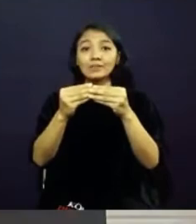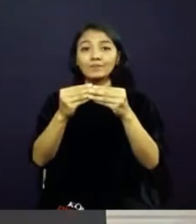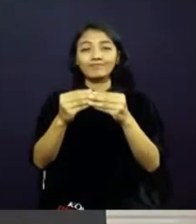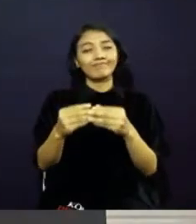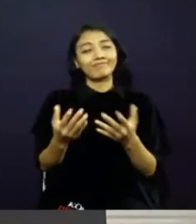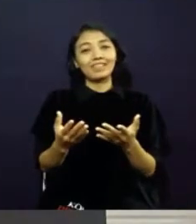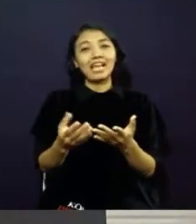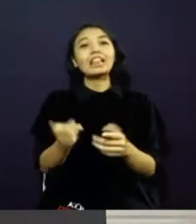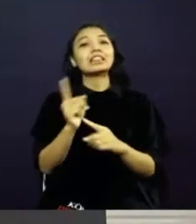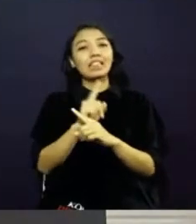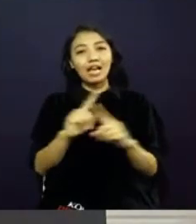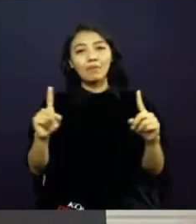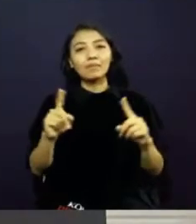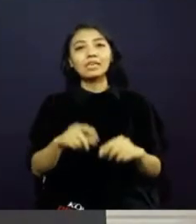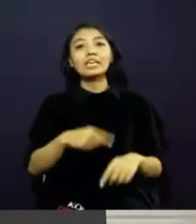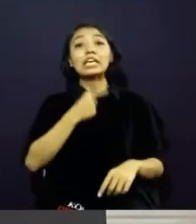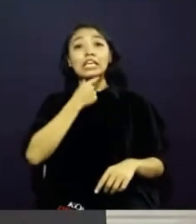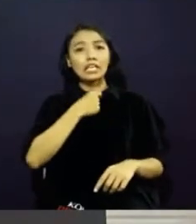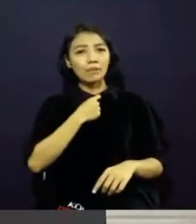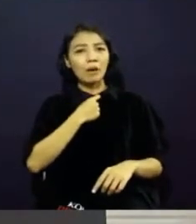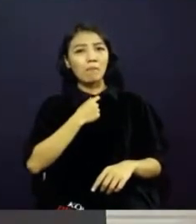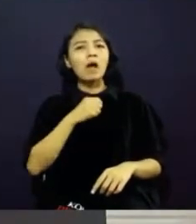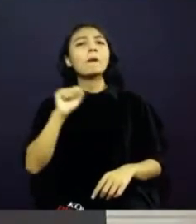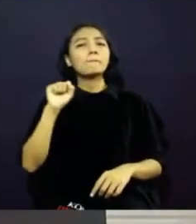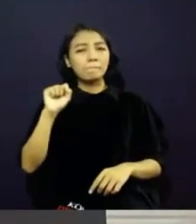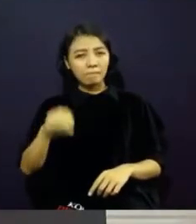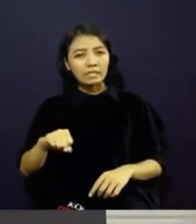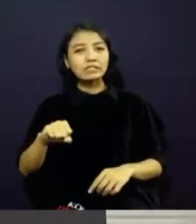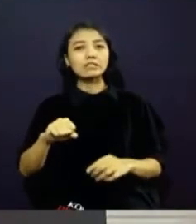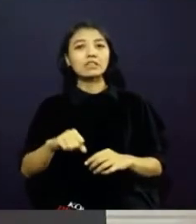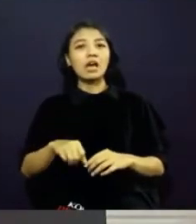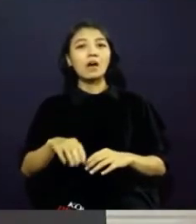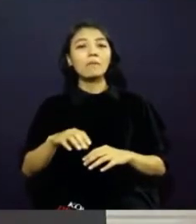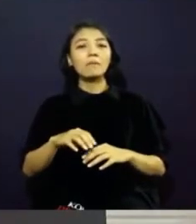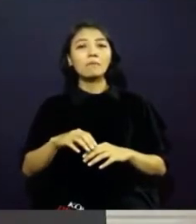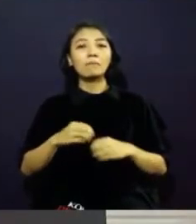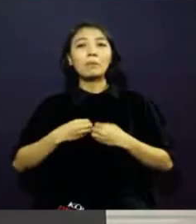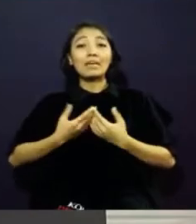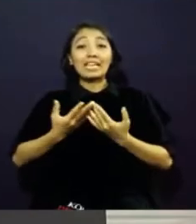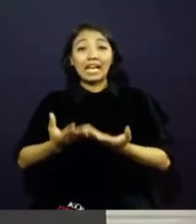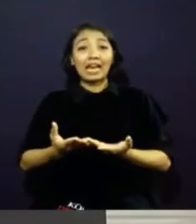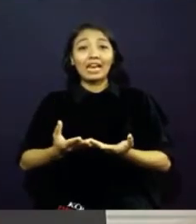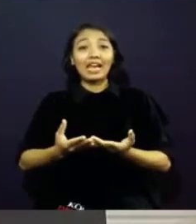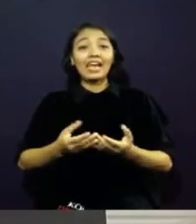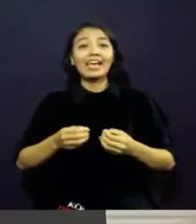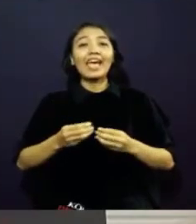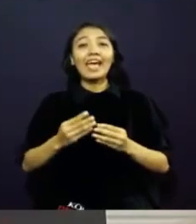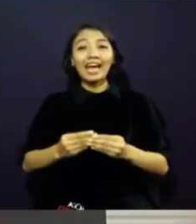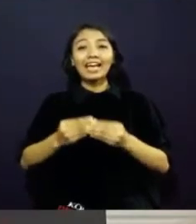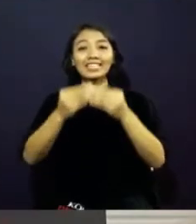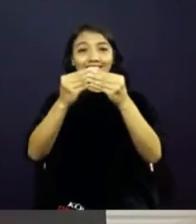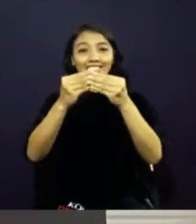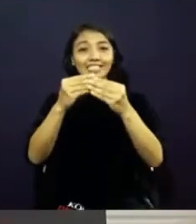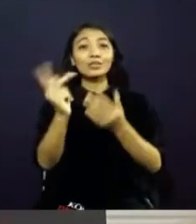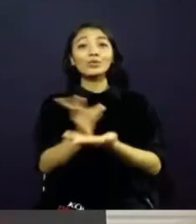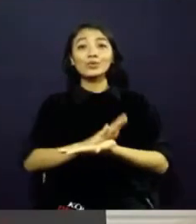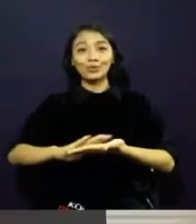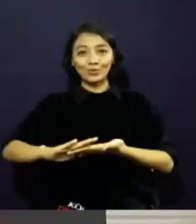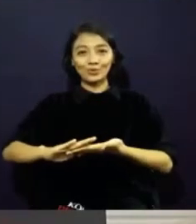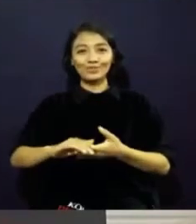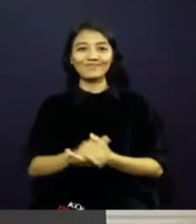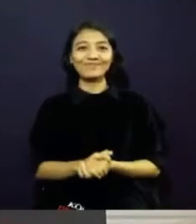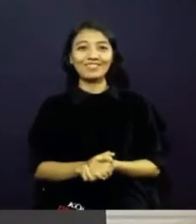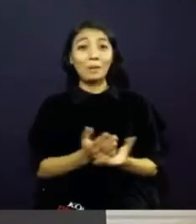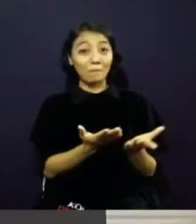saudara-saudari sadarlah akan martabat khususnya kita para imam agar kita memberi pelayanan